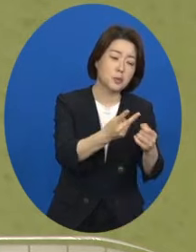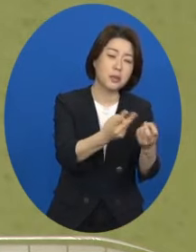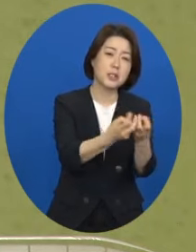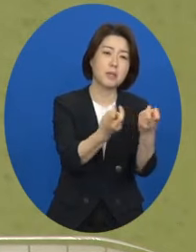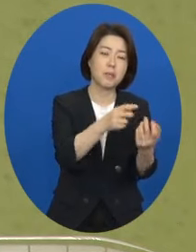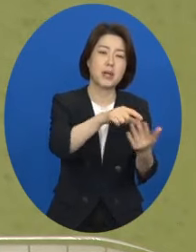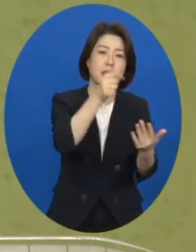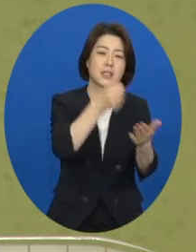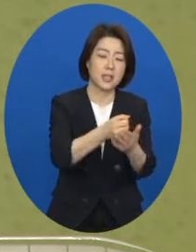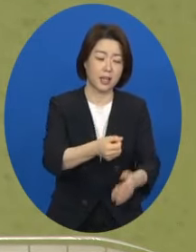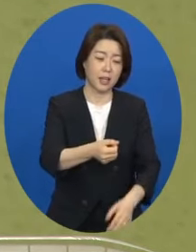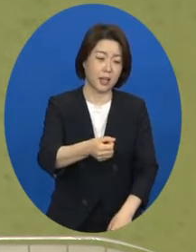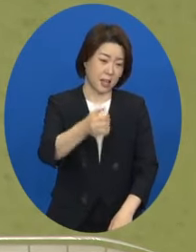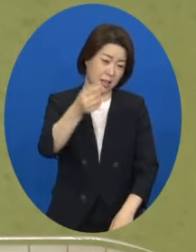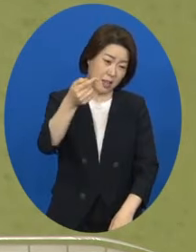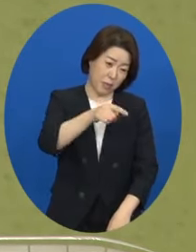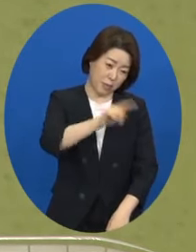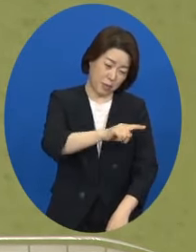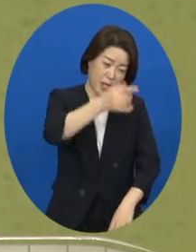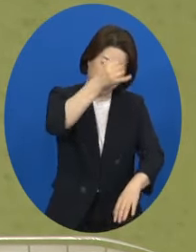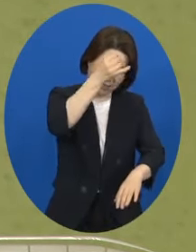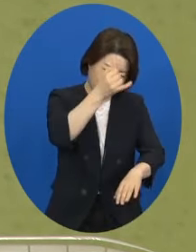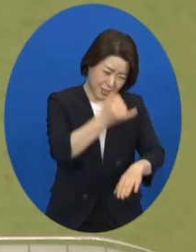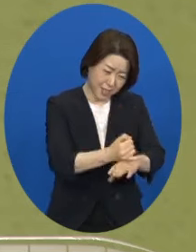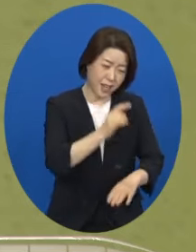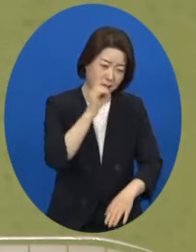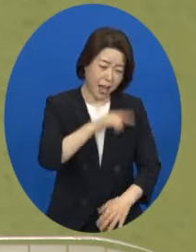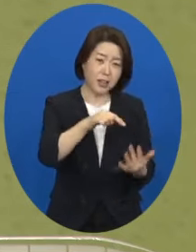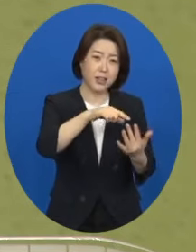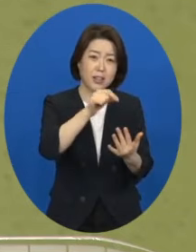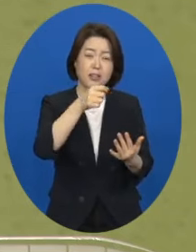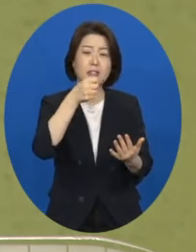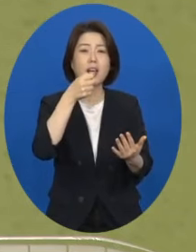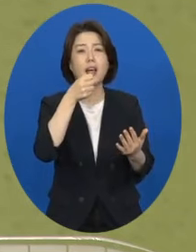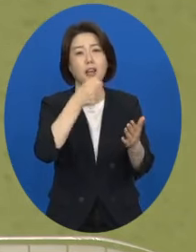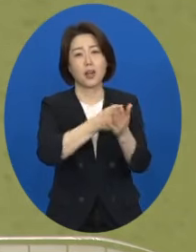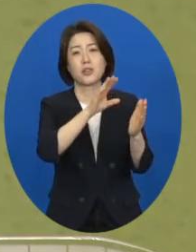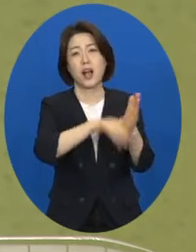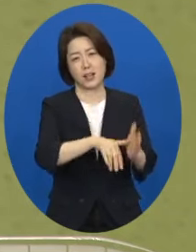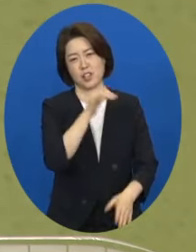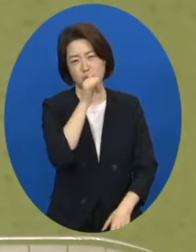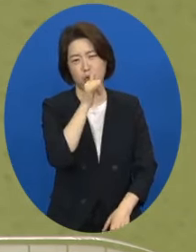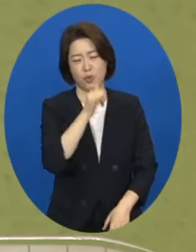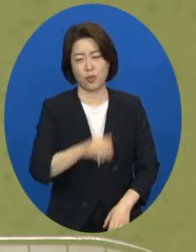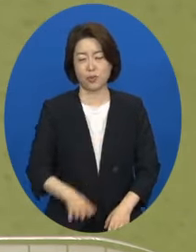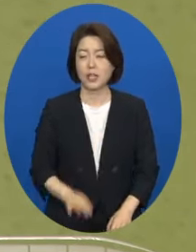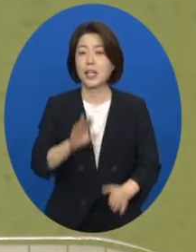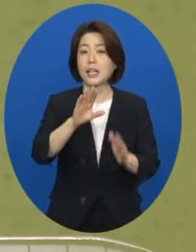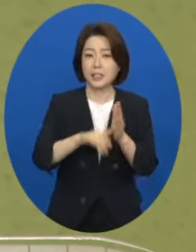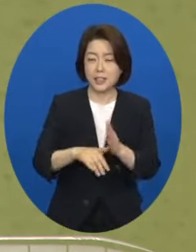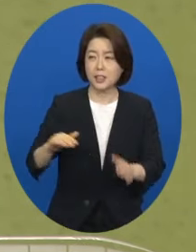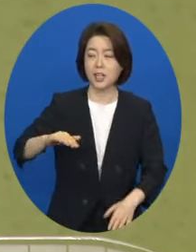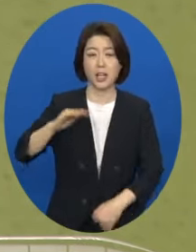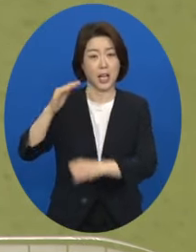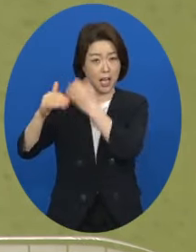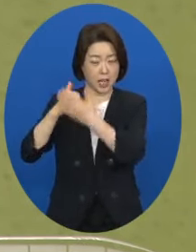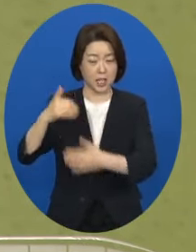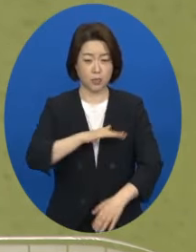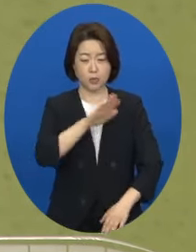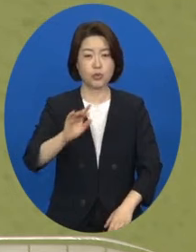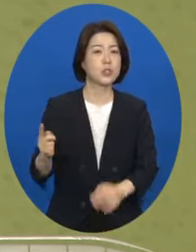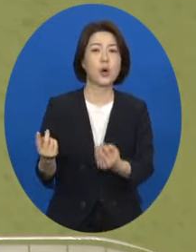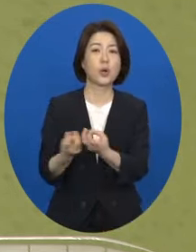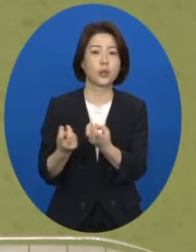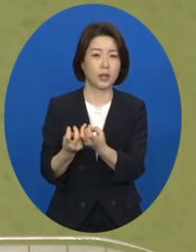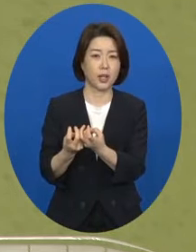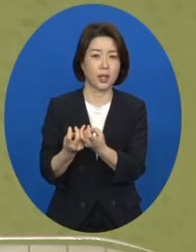최악의 최악의 최악을 결정하는 경우가 있다는 거예요. 자 그러면 그때 하나님께서는 우리를 어떻게